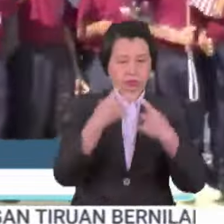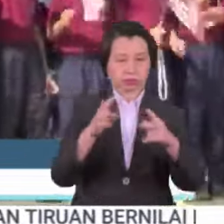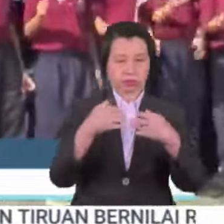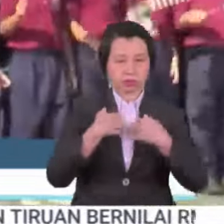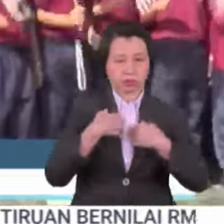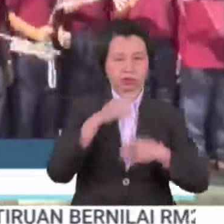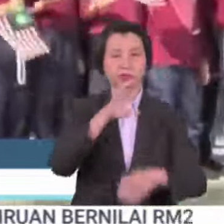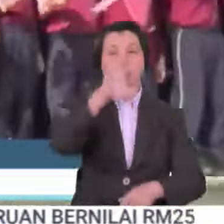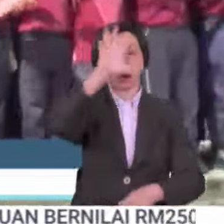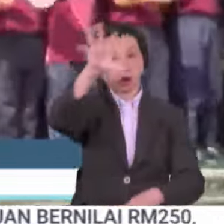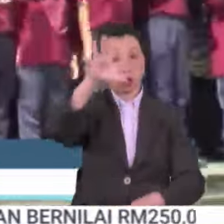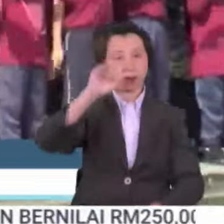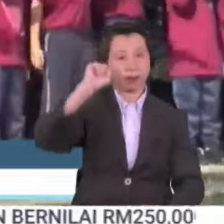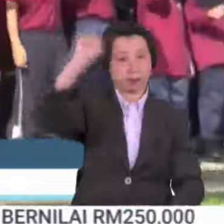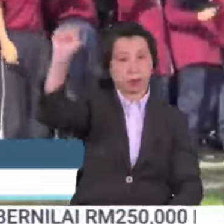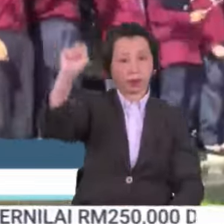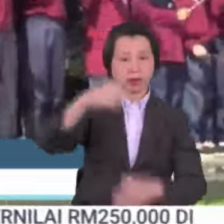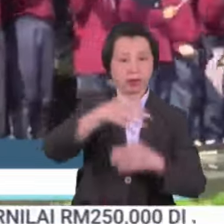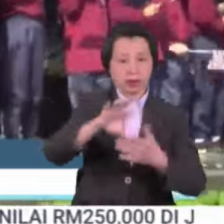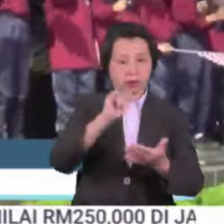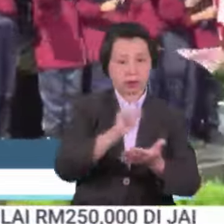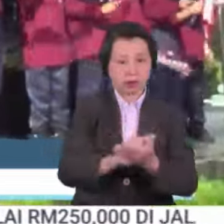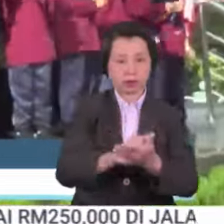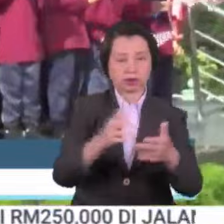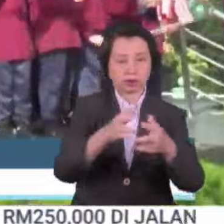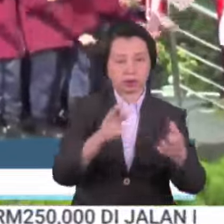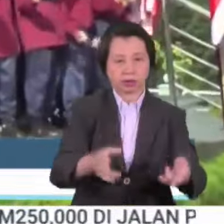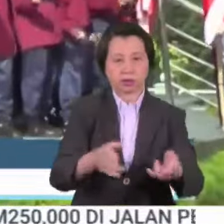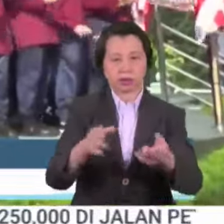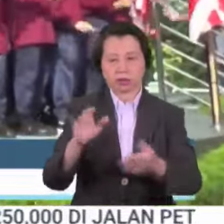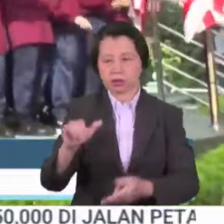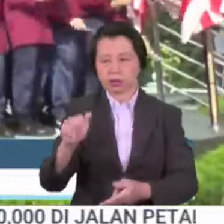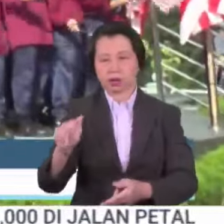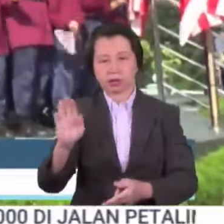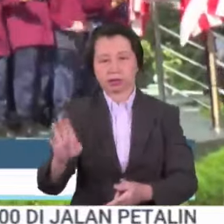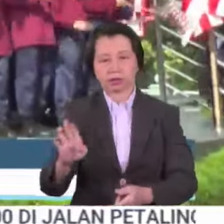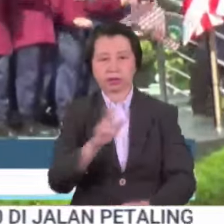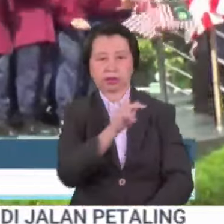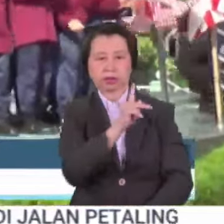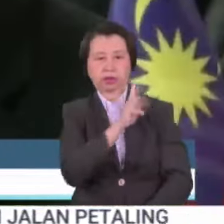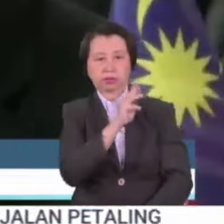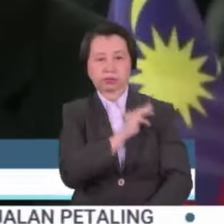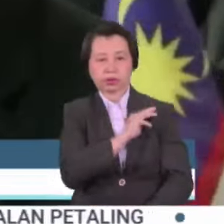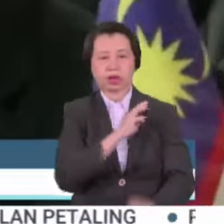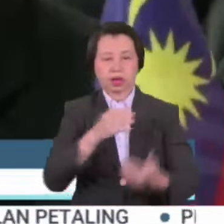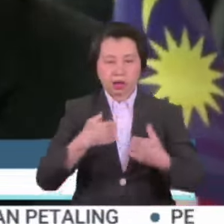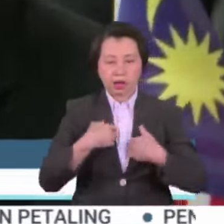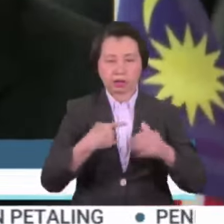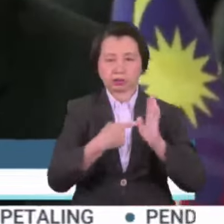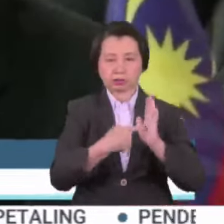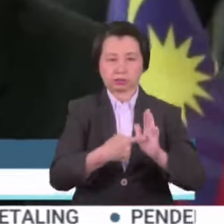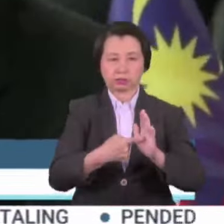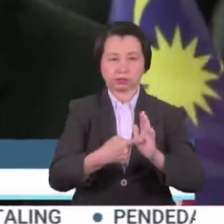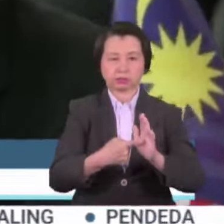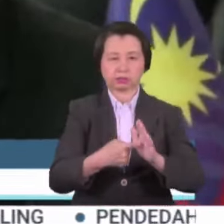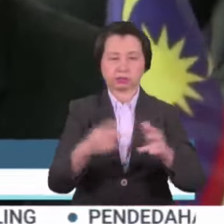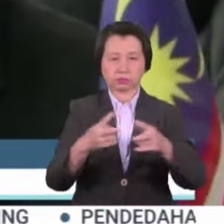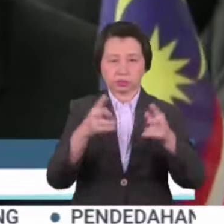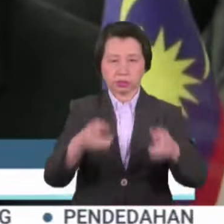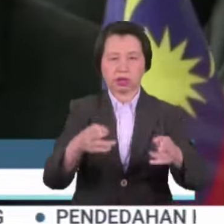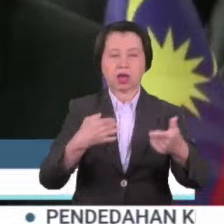Gegau Merdeka. Lepas saja pelancaran oleh Yang Amat Berhormat Ketua Menteri, kita ada simbolik perasmian tu.